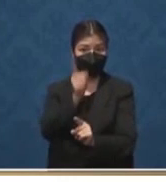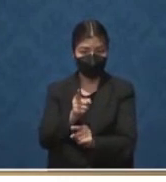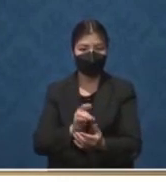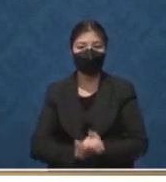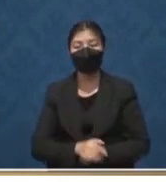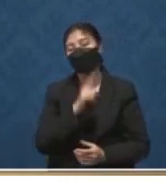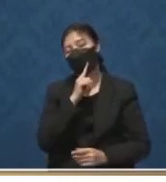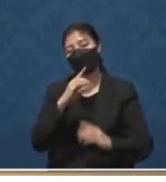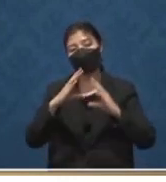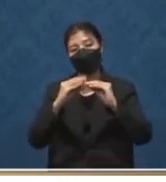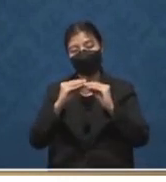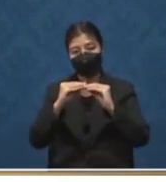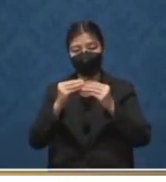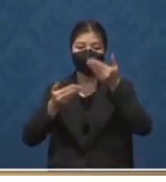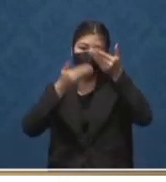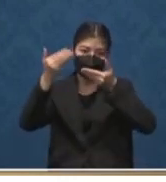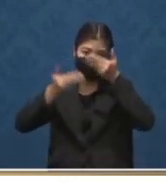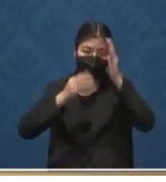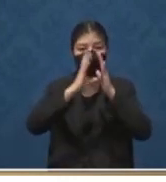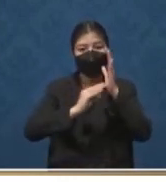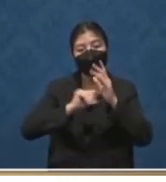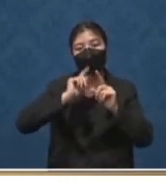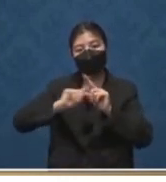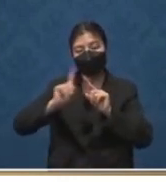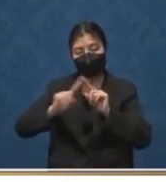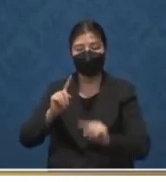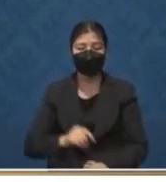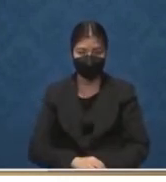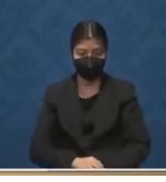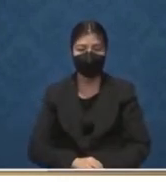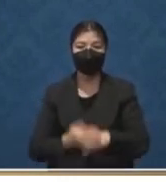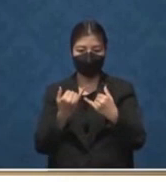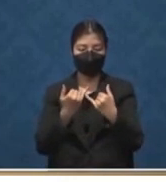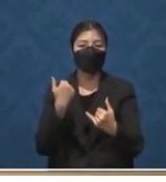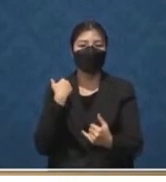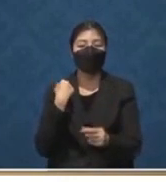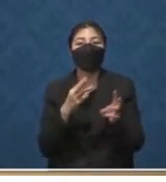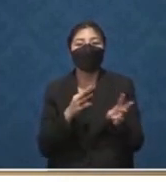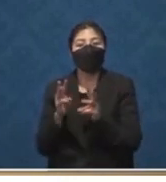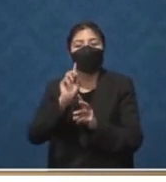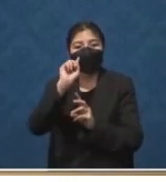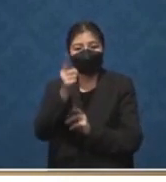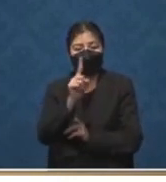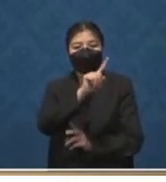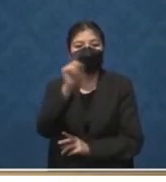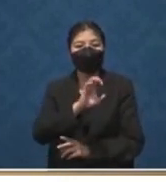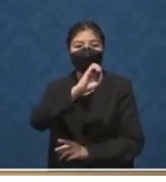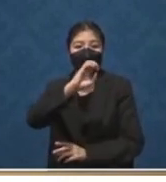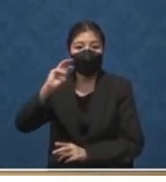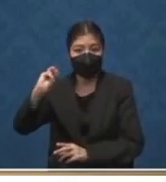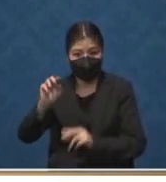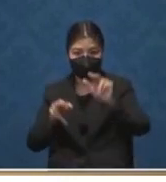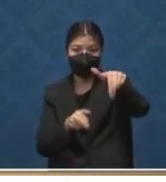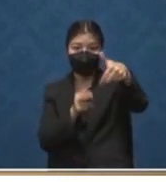ชุสมนาผมคิดว่าอัจบันี้เรามีระบบการประชุมทางระบบซูมซึงเราก็สามารถทจะประหัด